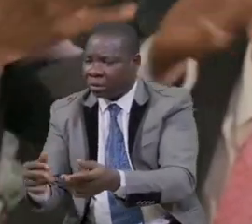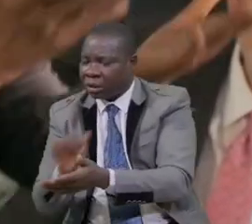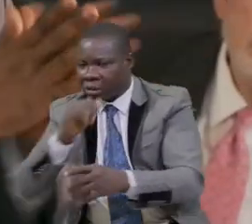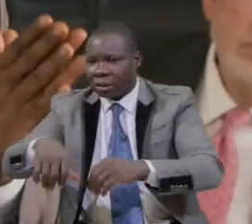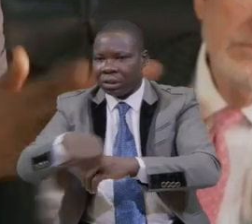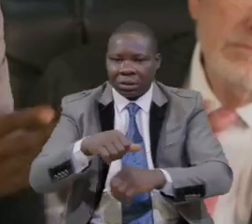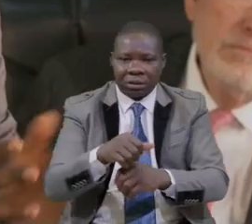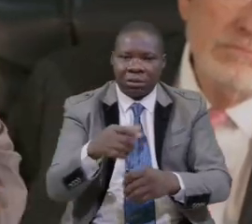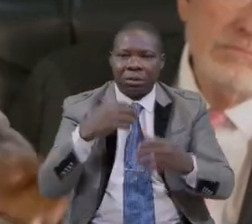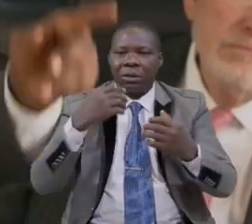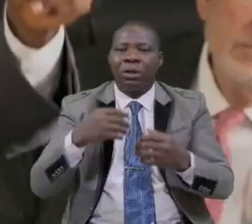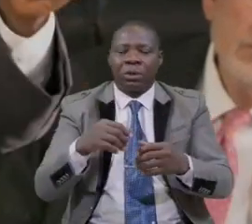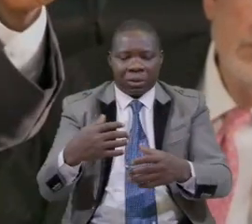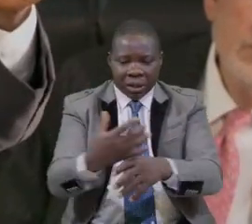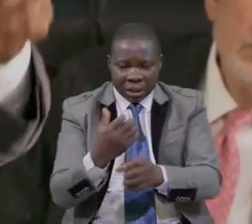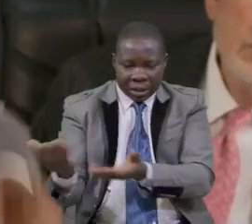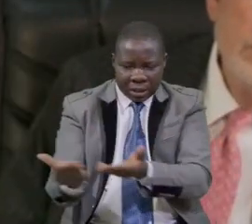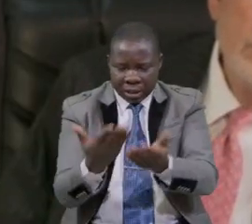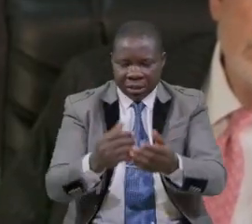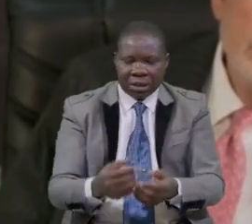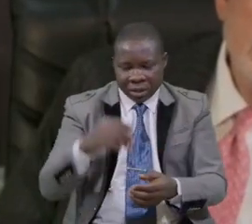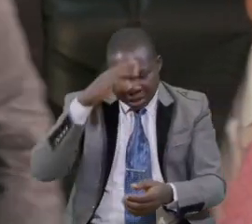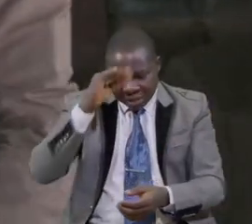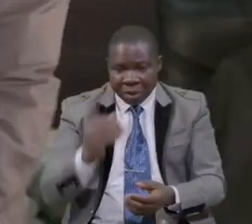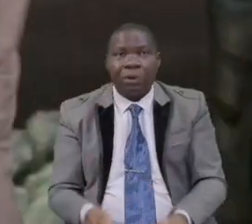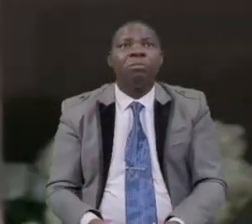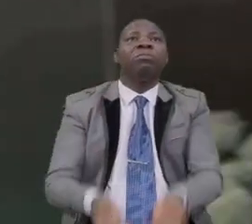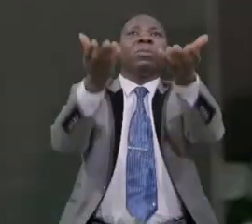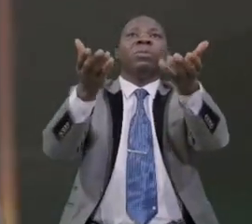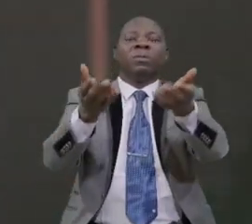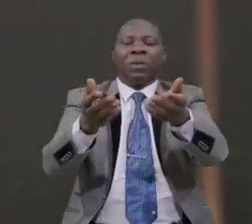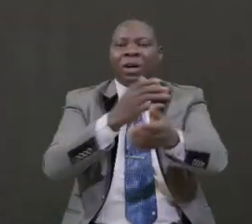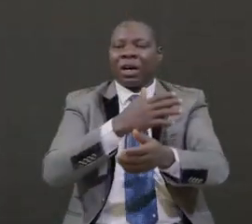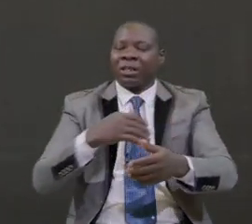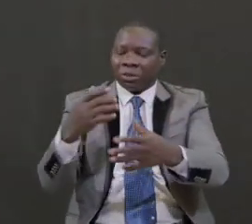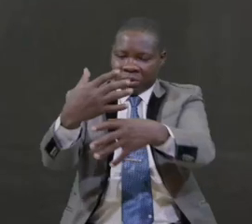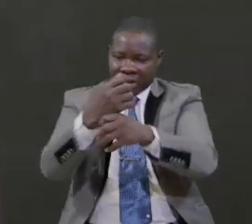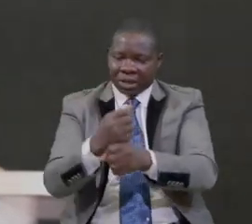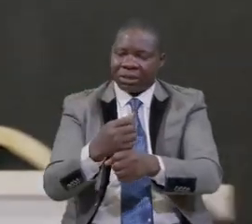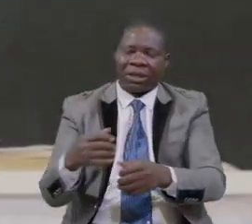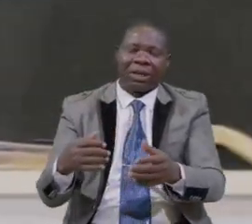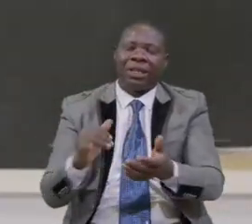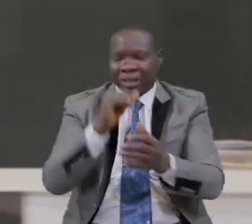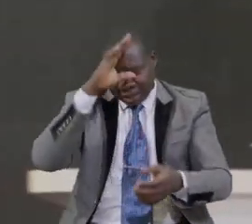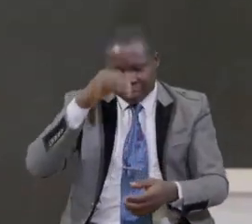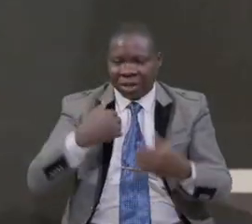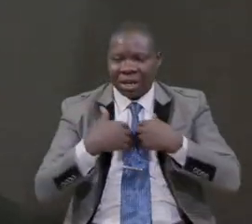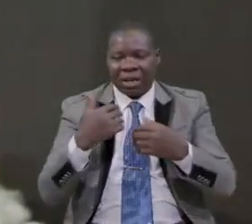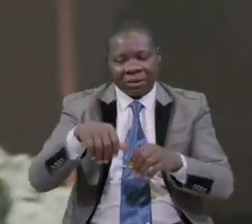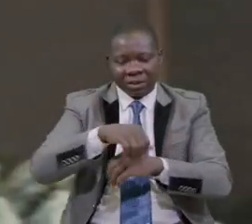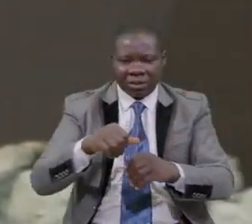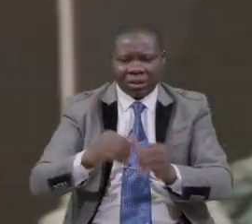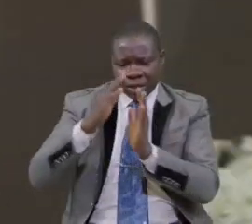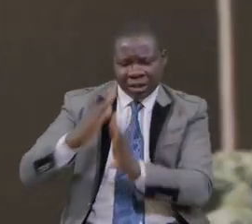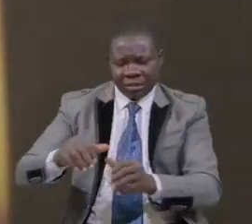vous saisissez un homme, vous le jetez en haut. On dit, ah, cet homme-là, il a l'onction. Si vous quittez le podium, hein, le pupitre, et il